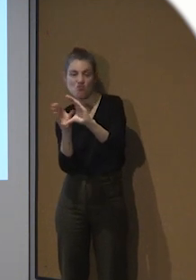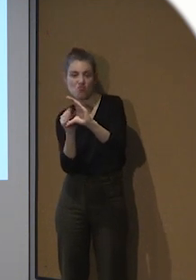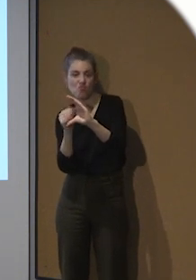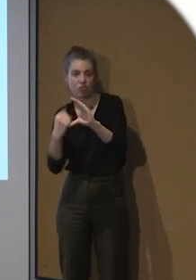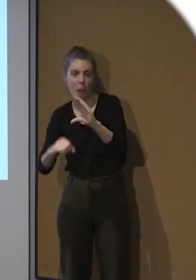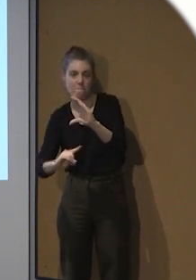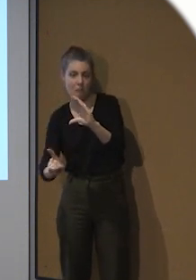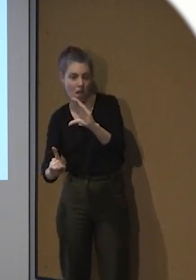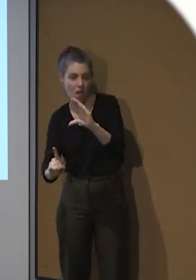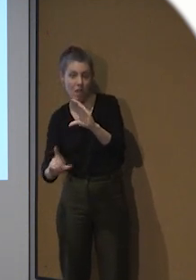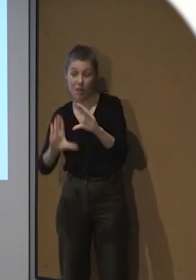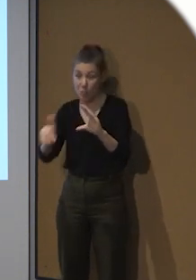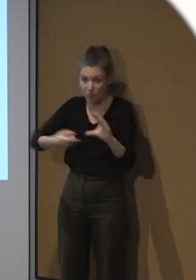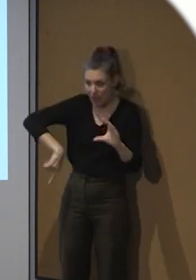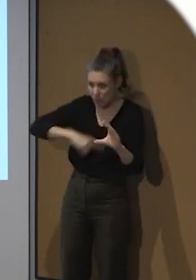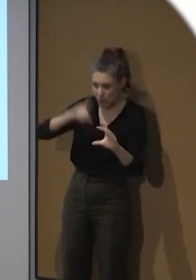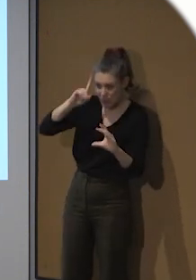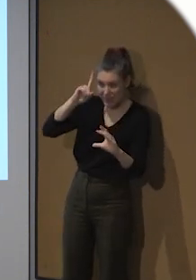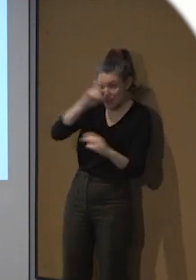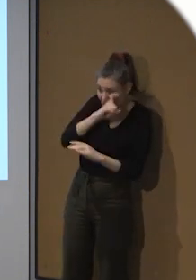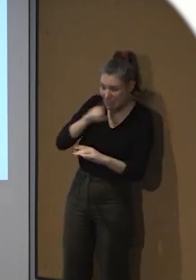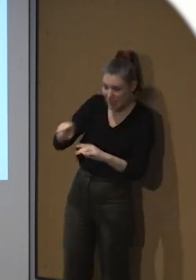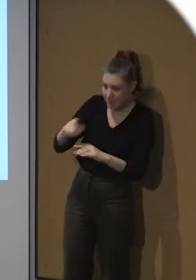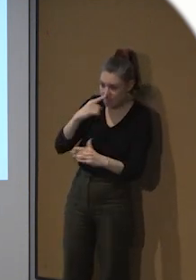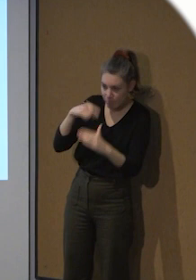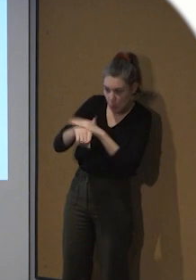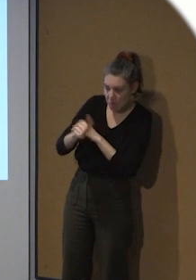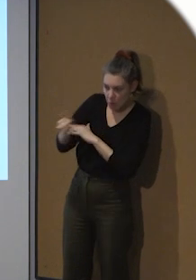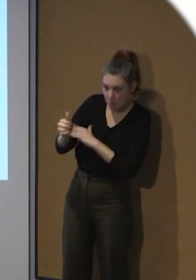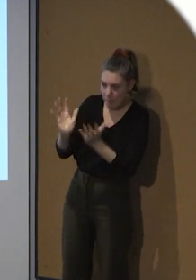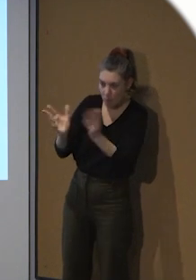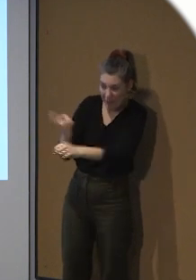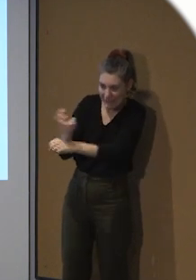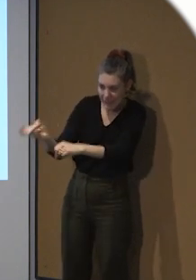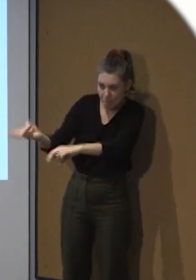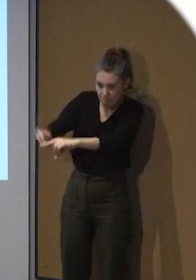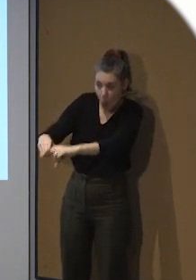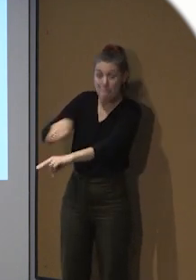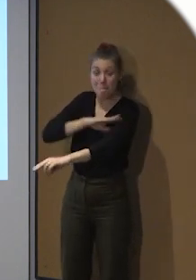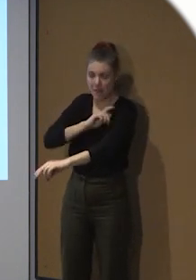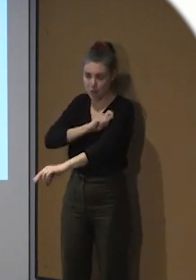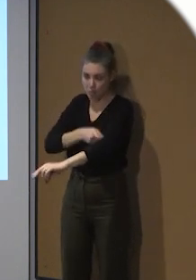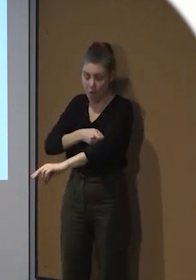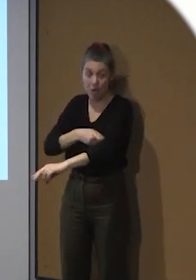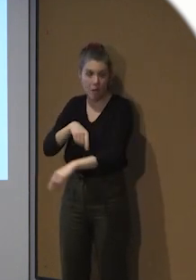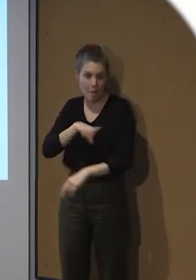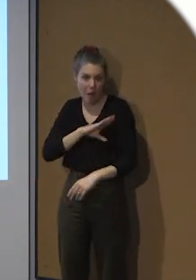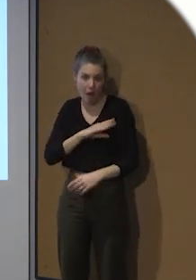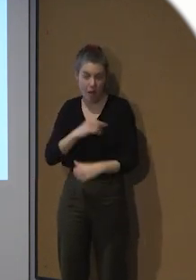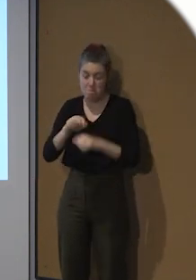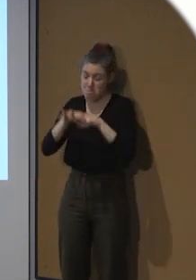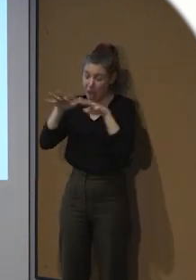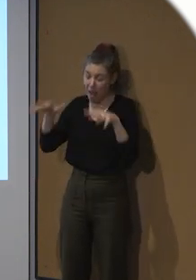C'est pour ça qu'on a du mal à dépister les morts subites des sportifs de 40 ans. Parce qu'ils ont des plaques, c'est sûr, puisque